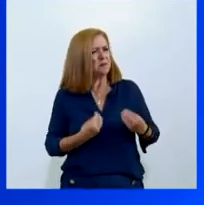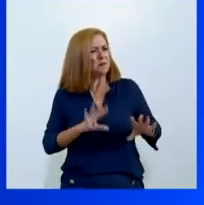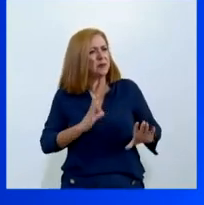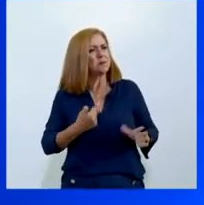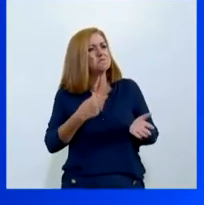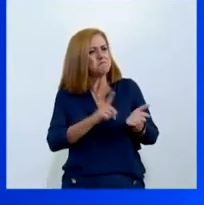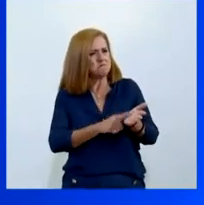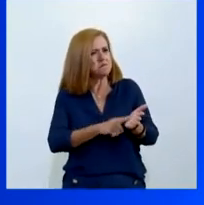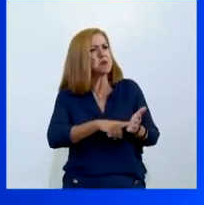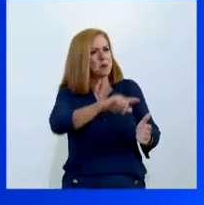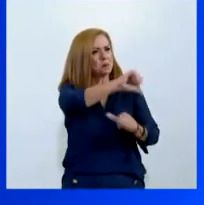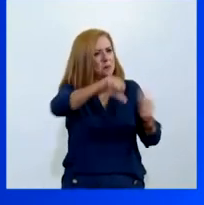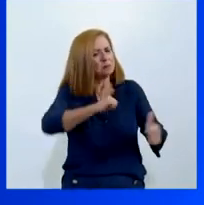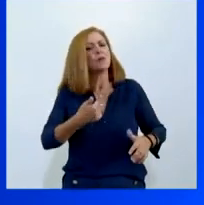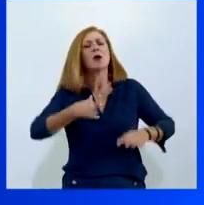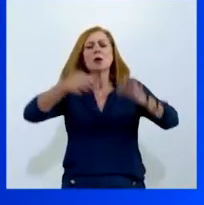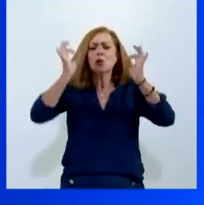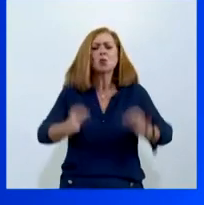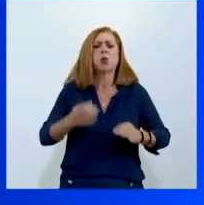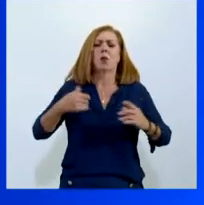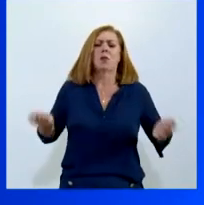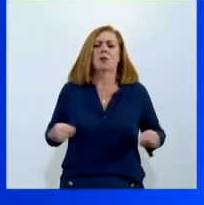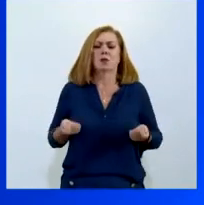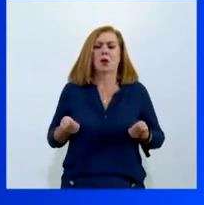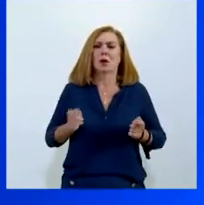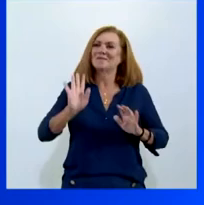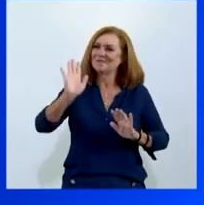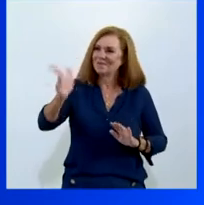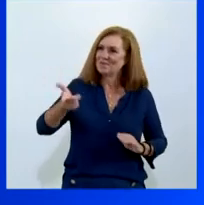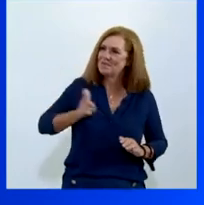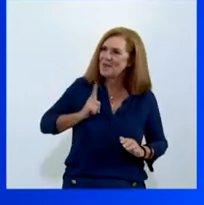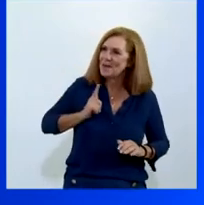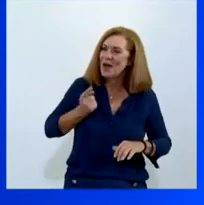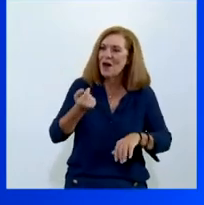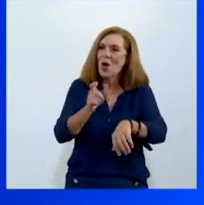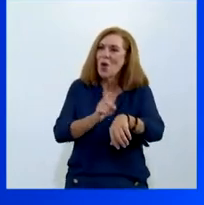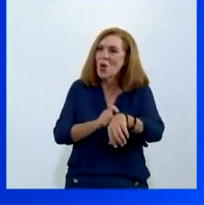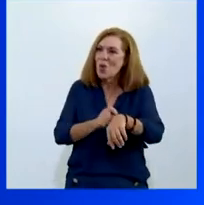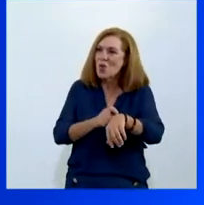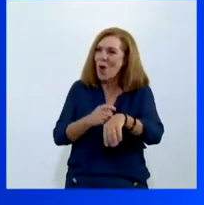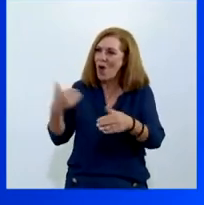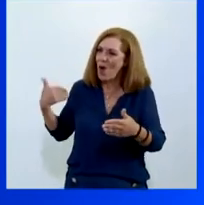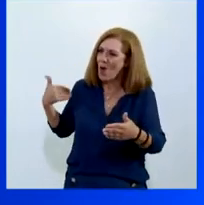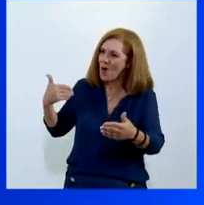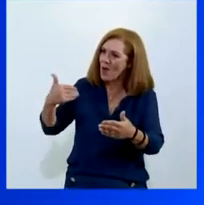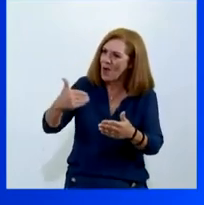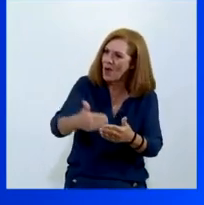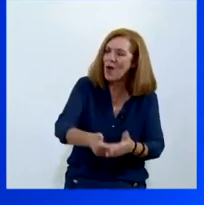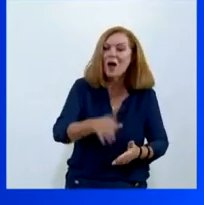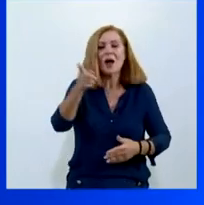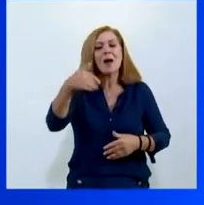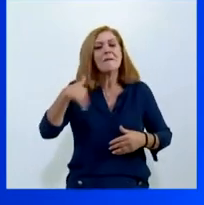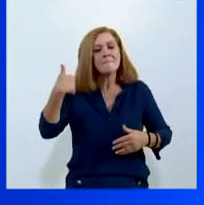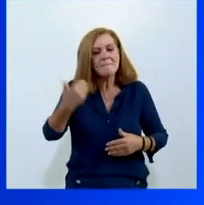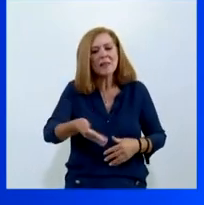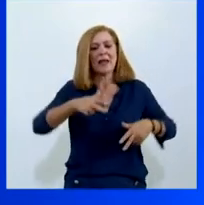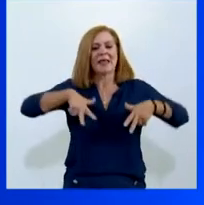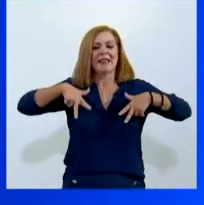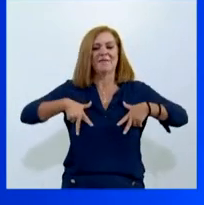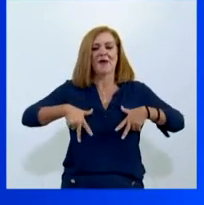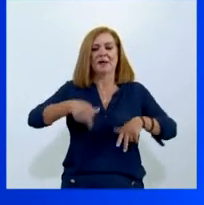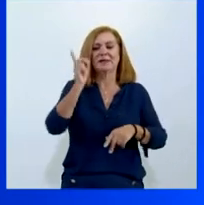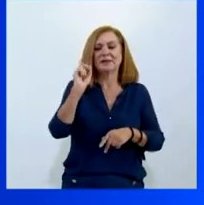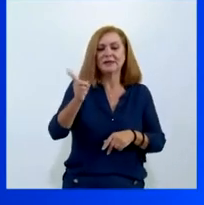Άρα, δώστε μας λίγο χρόνο να κριθεί η κυβέρνηση σε βάθος χρόνου και σε όλους αυτούς οι οποίοι ισχυρίζονται